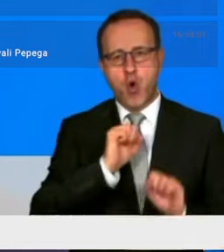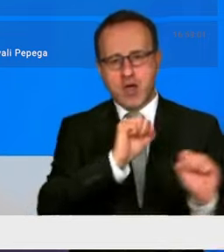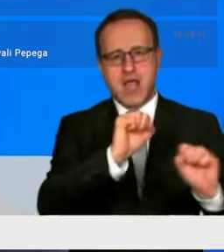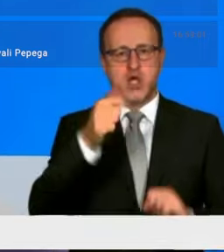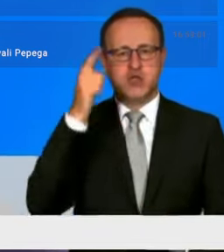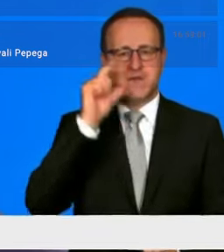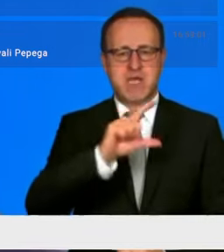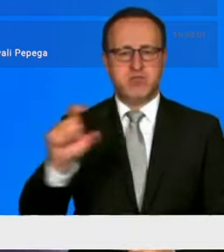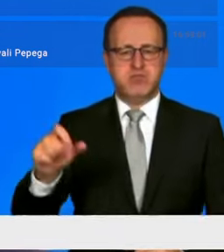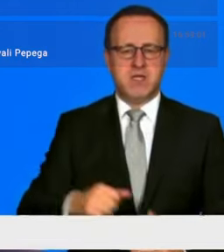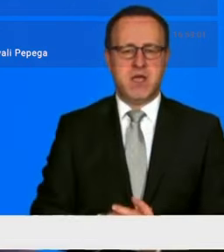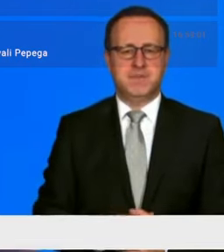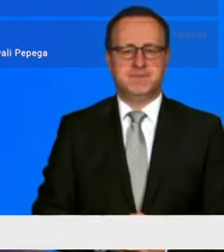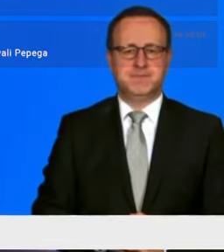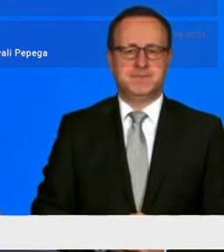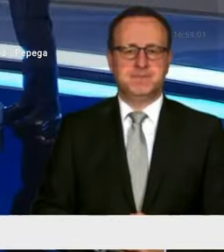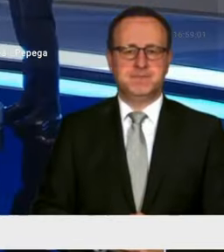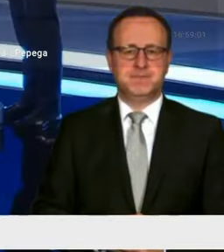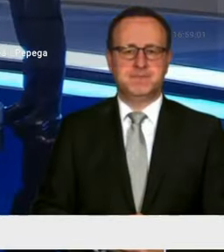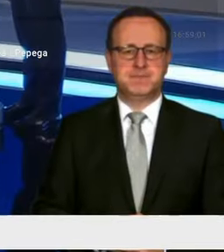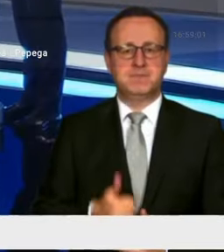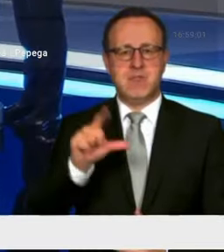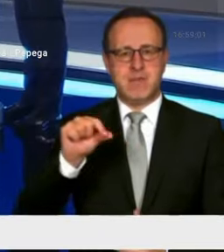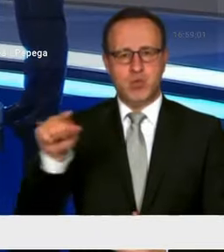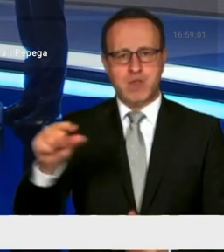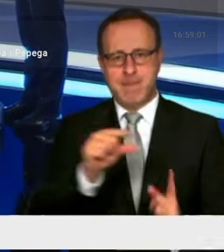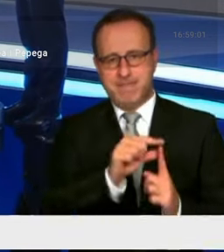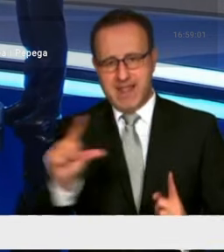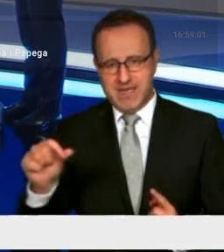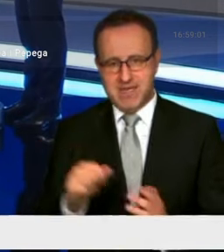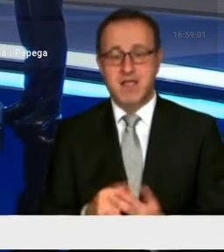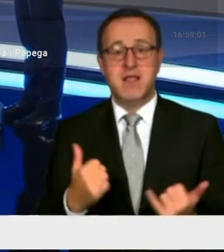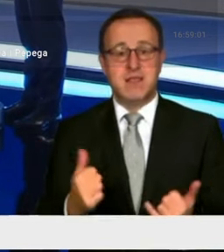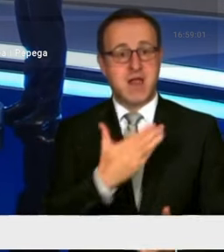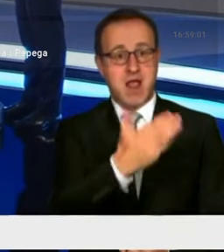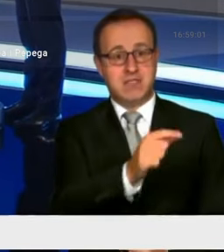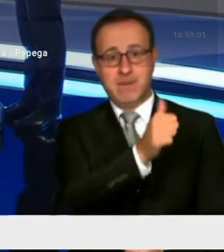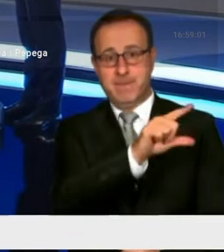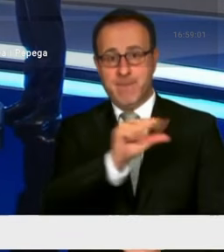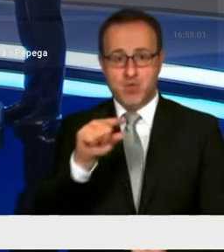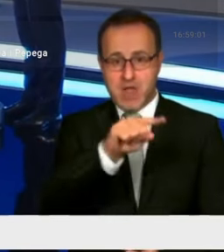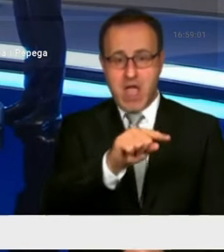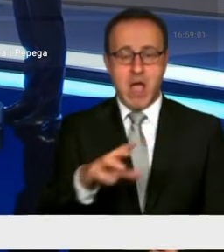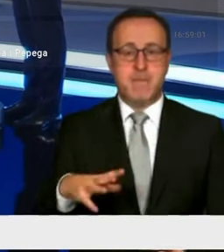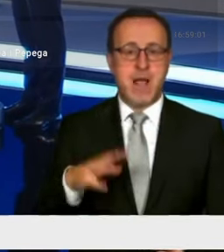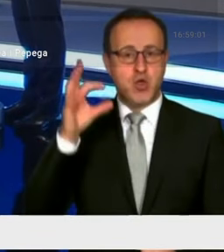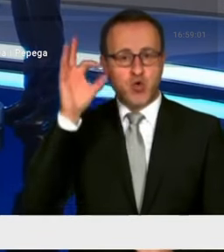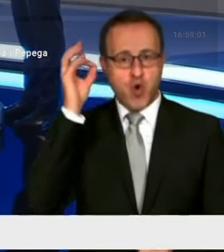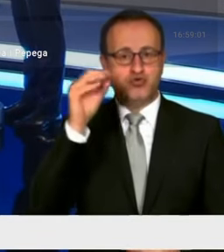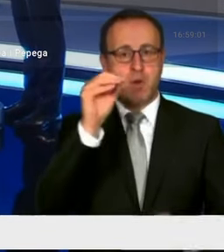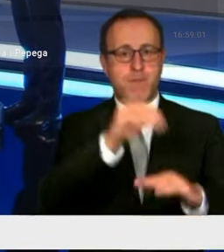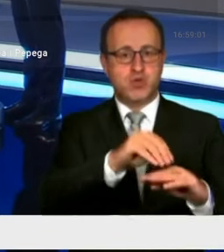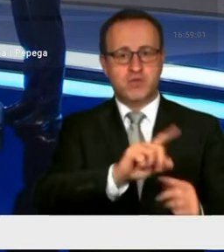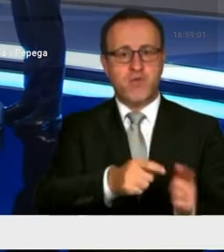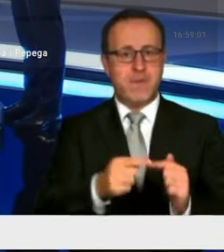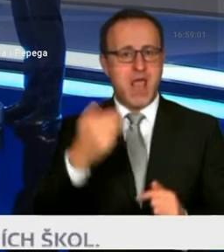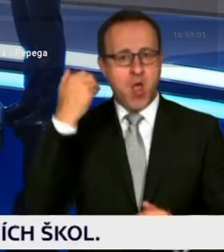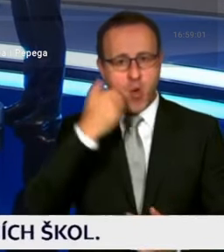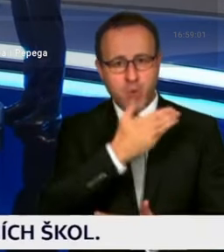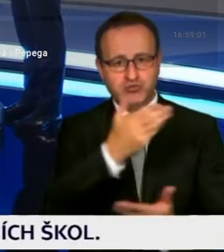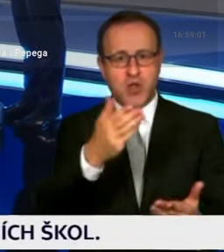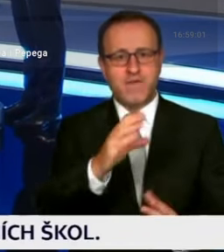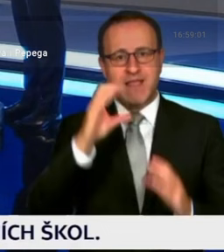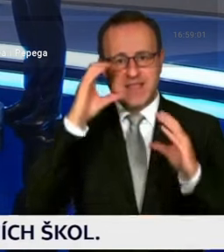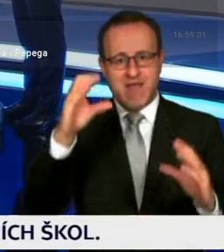jaký americký pre minúta pána pellegriniho a svoju minútu pre posolstvo pre občanov a divákov RTVS